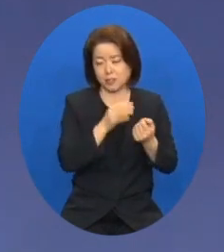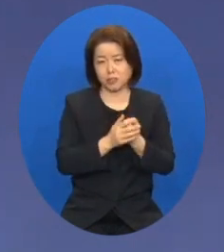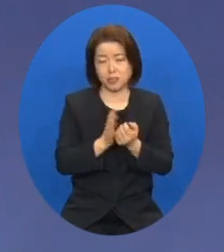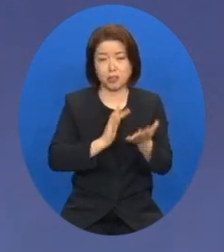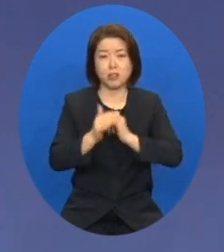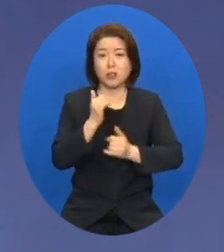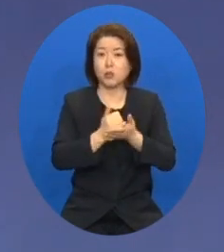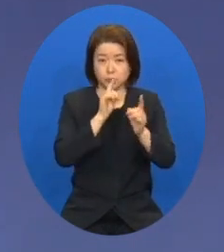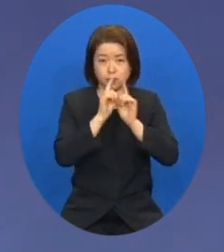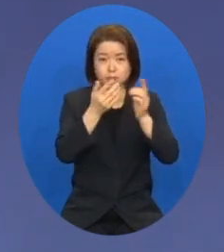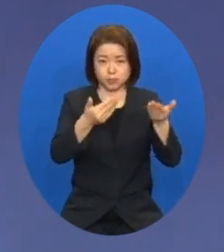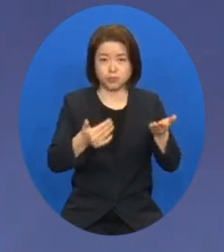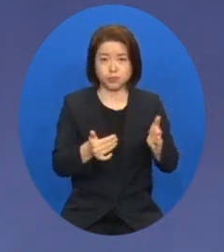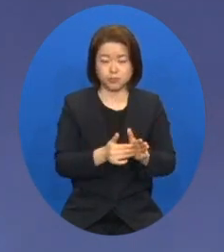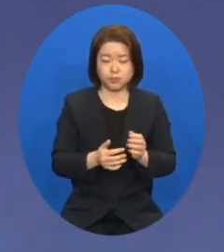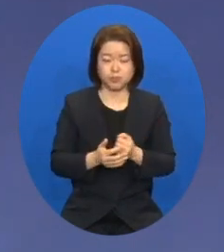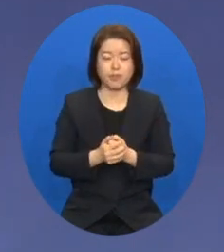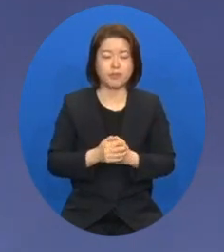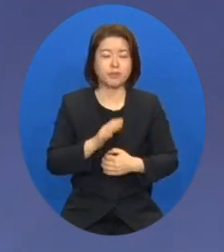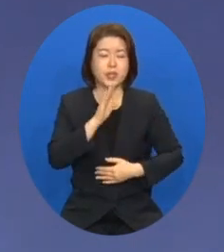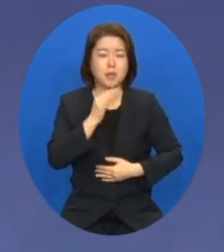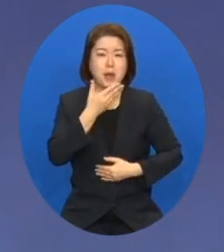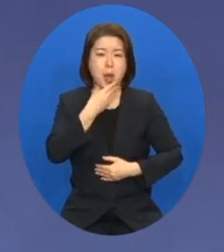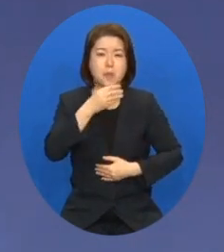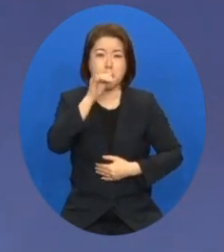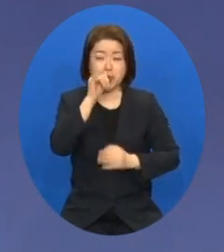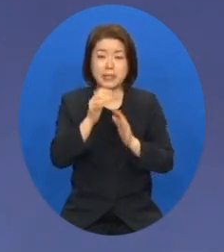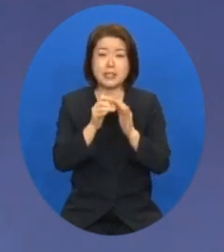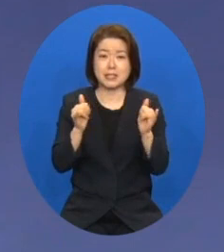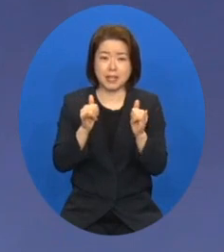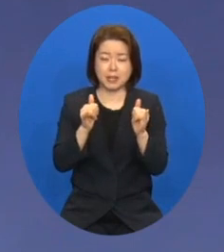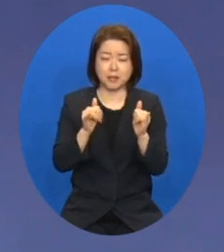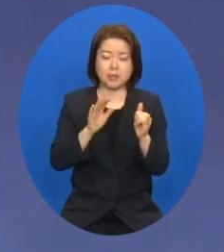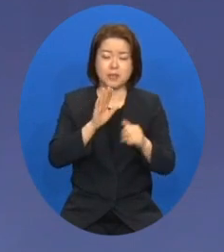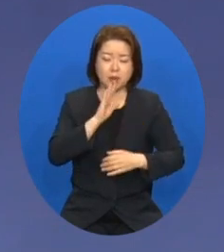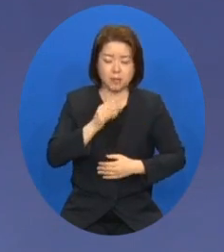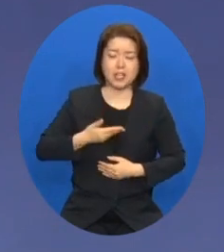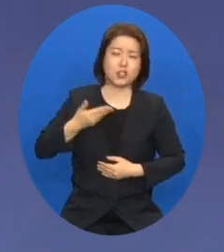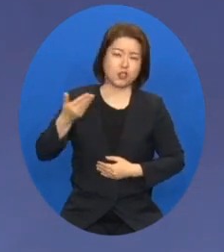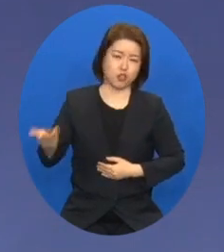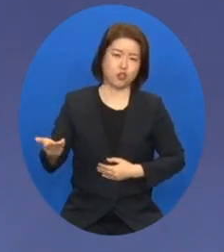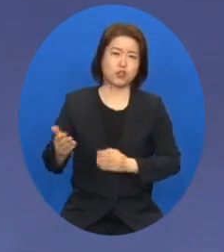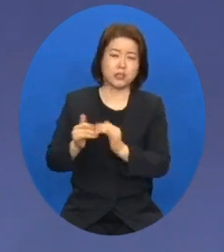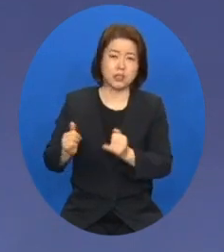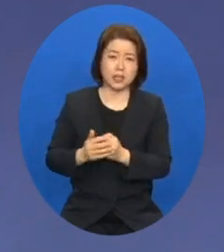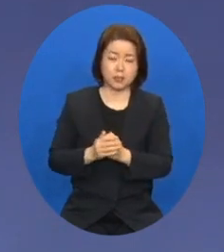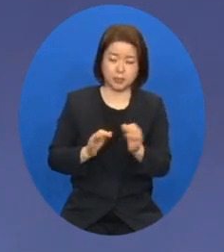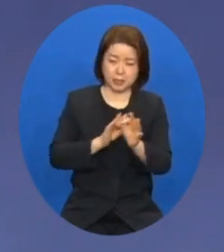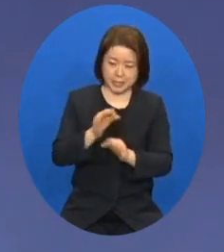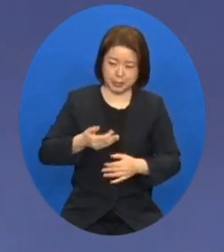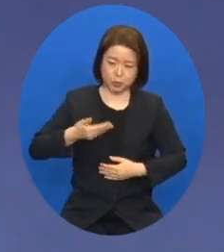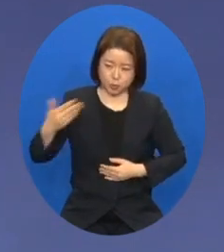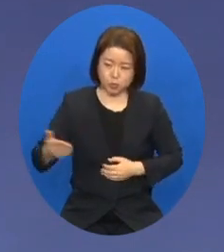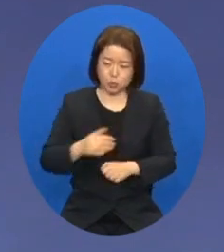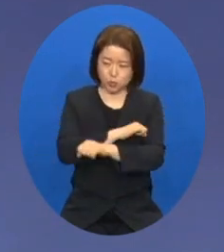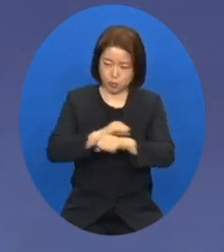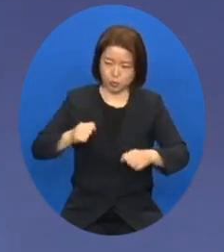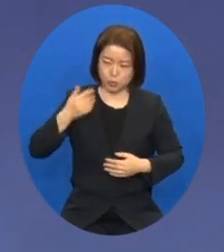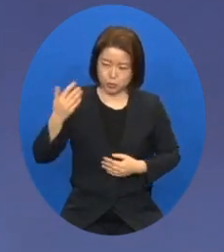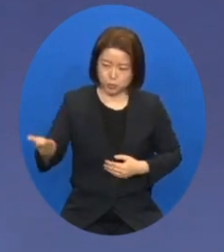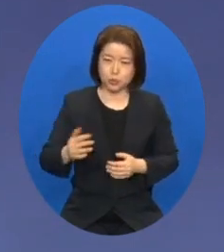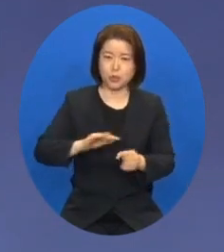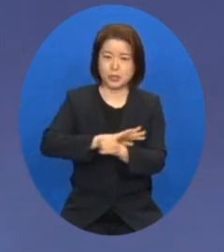말씀하셨습니다 정말 복이 있는 사람은 정말 주는 사람입니다 재정도 주고 용서도 주고